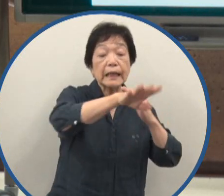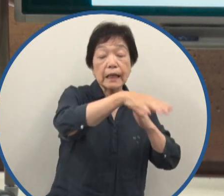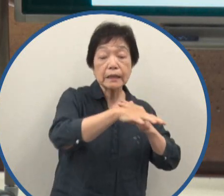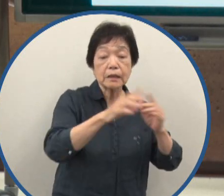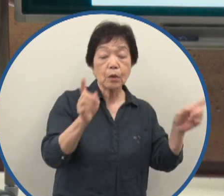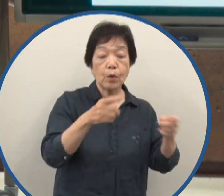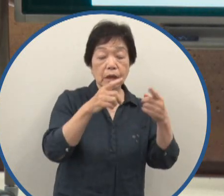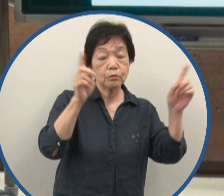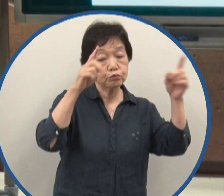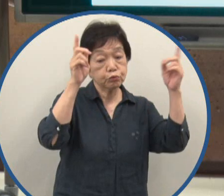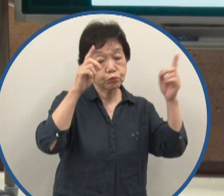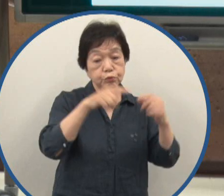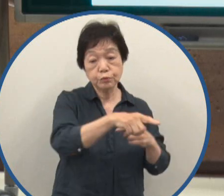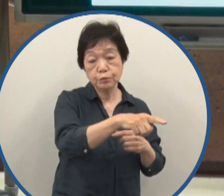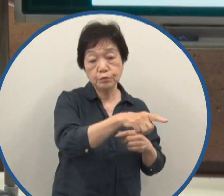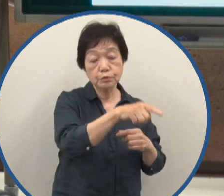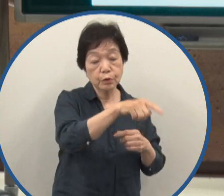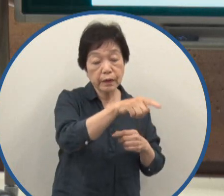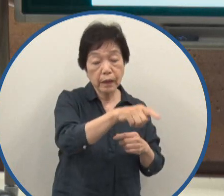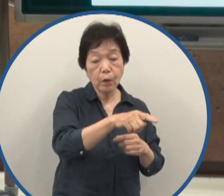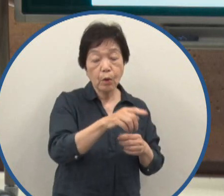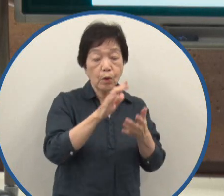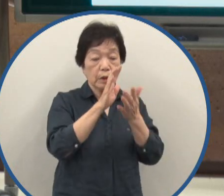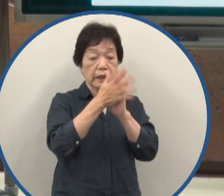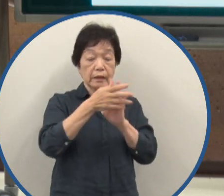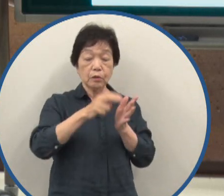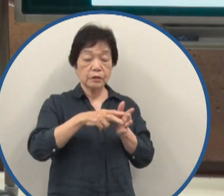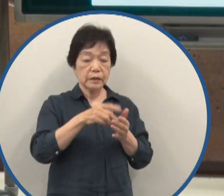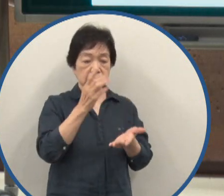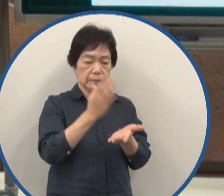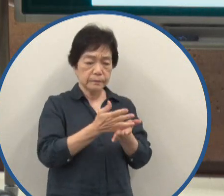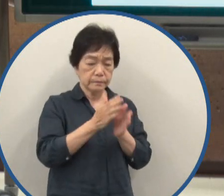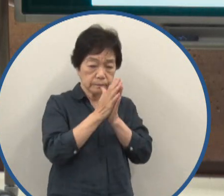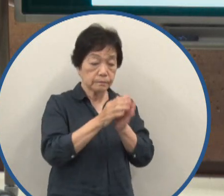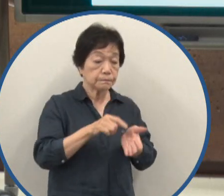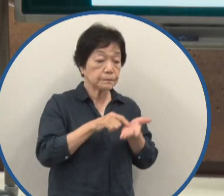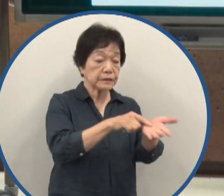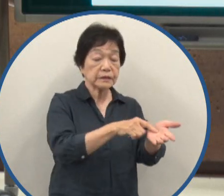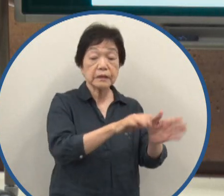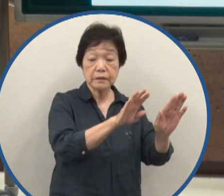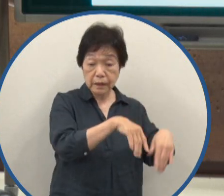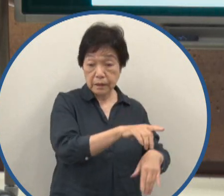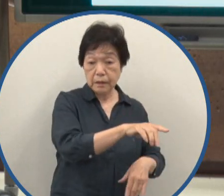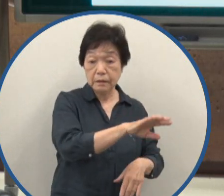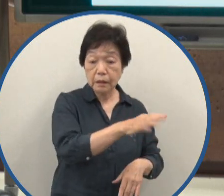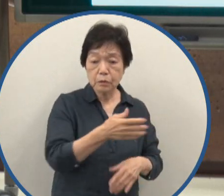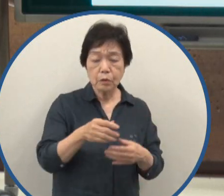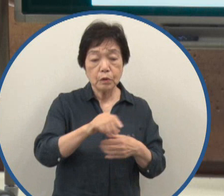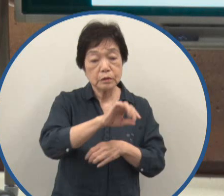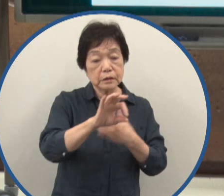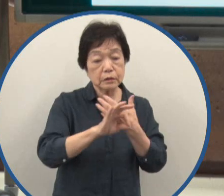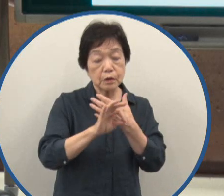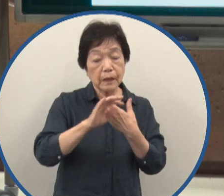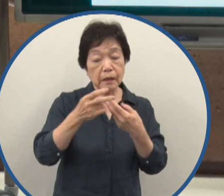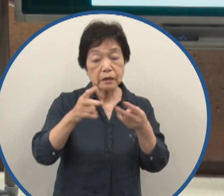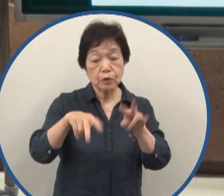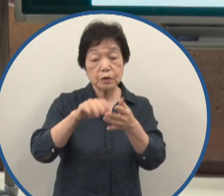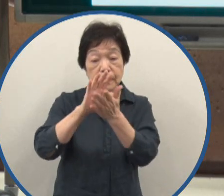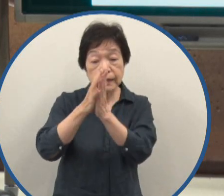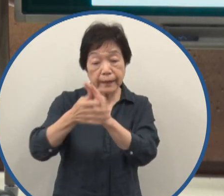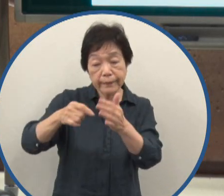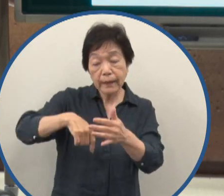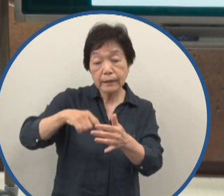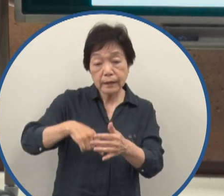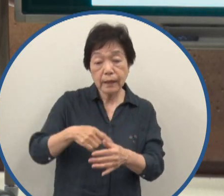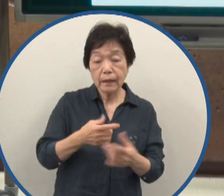から中止するよう要請するという、まあ、そういった動きがあるんですが、例えば広島県内で今後そういった音楽イベント